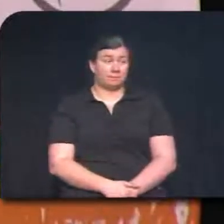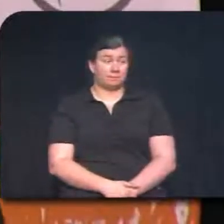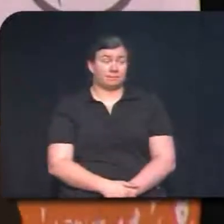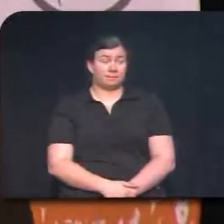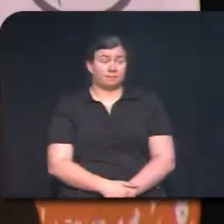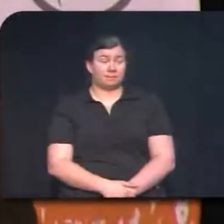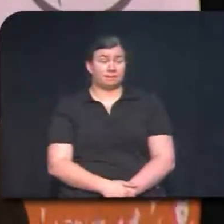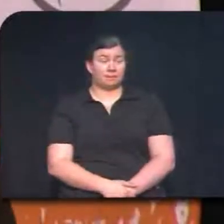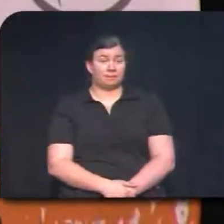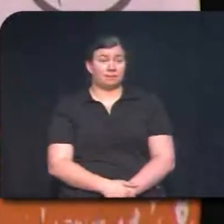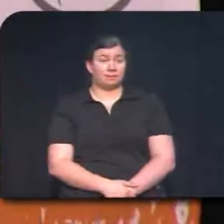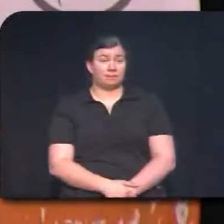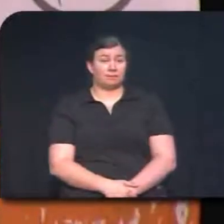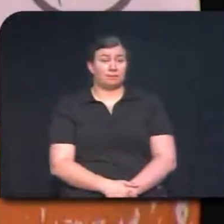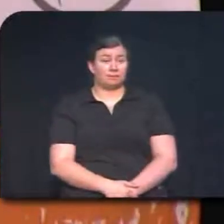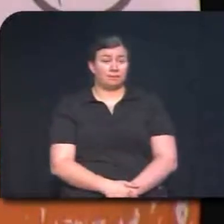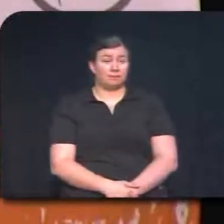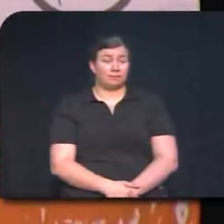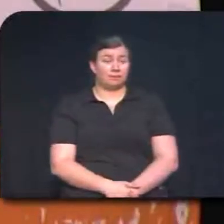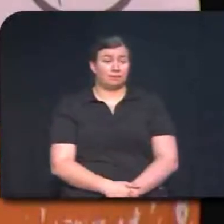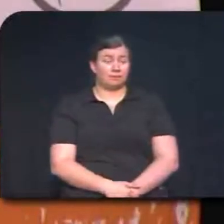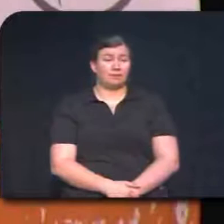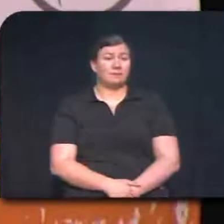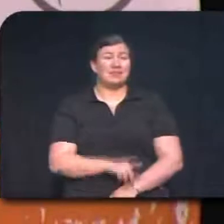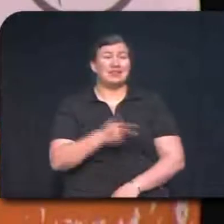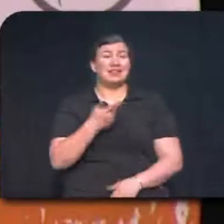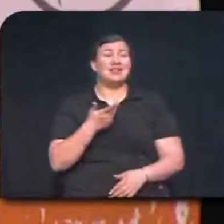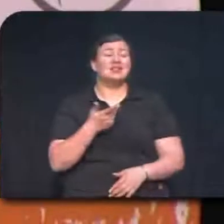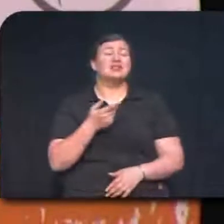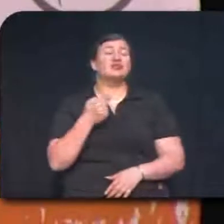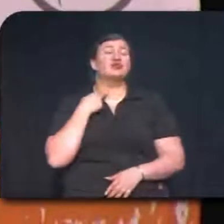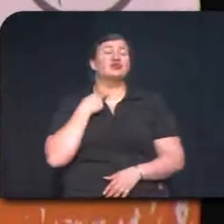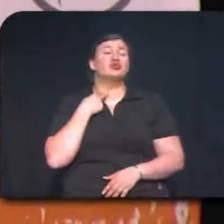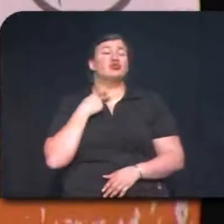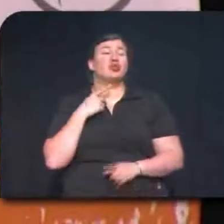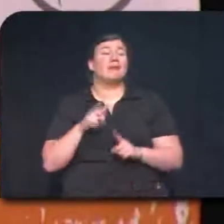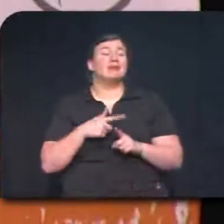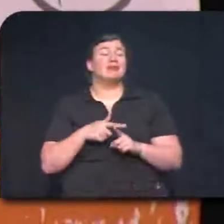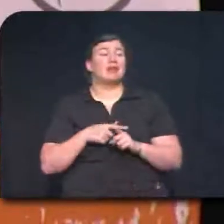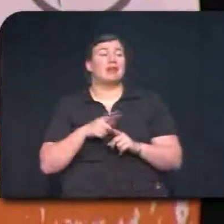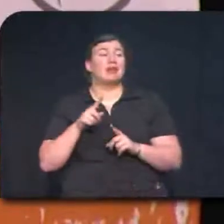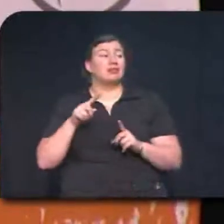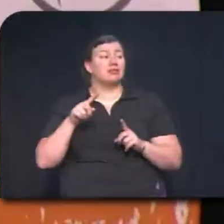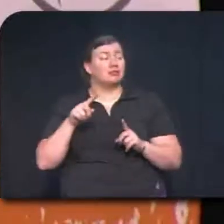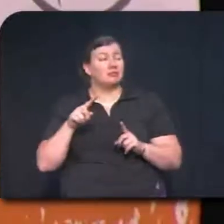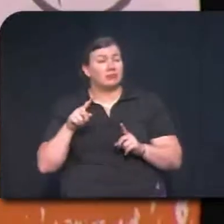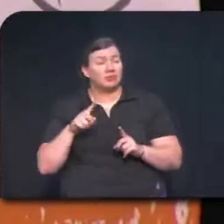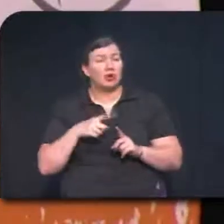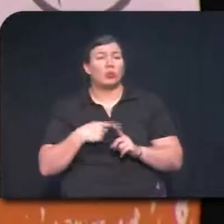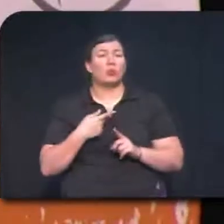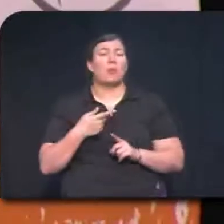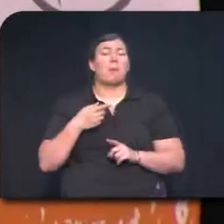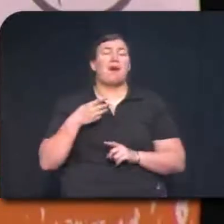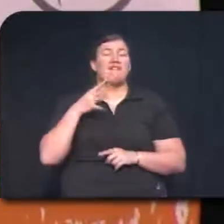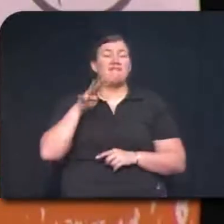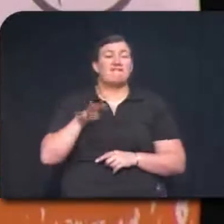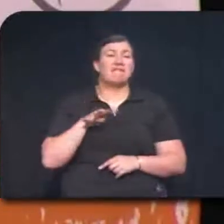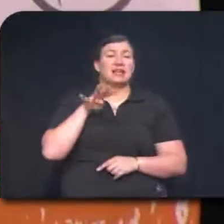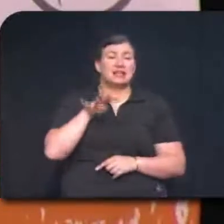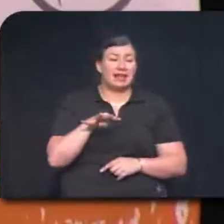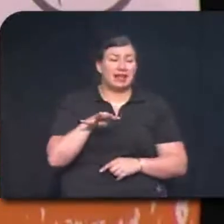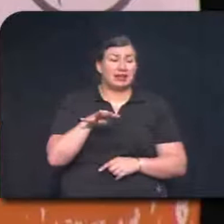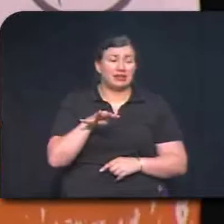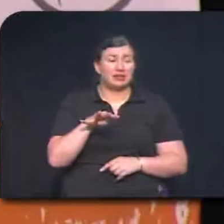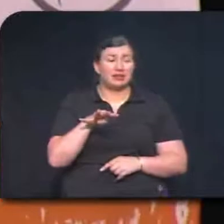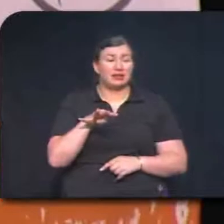erhält auf dem Stimmzettel Nummer 14 der ist gelb die Nummer eins